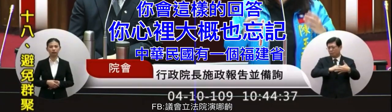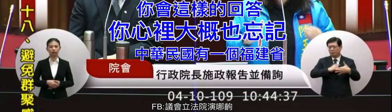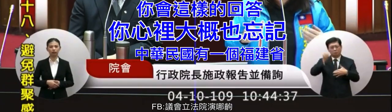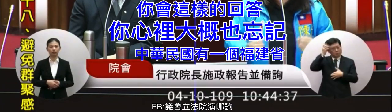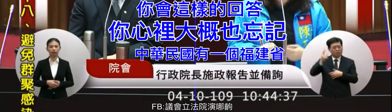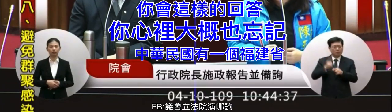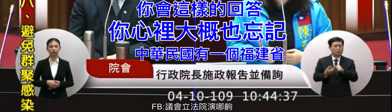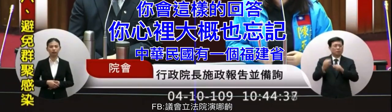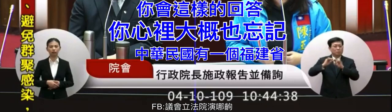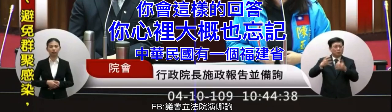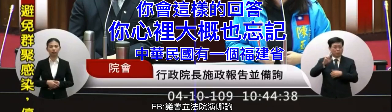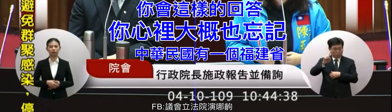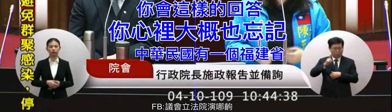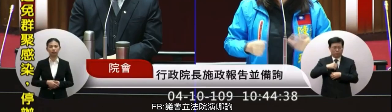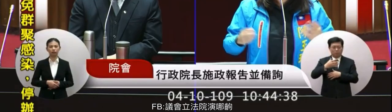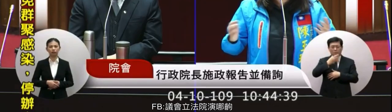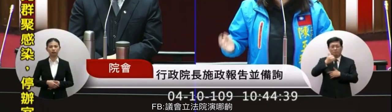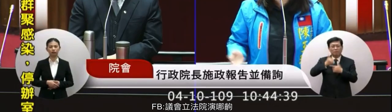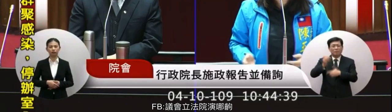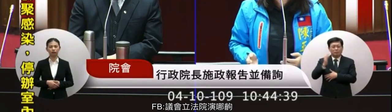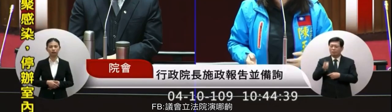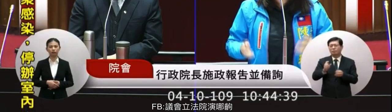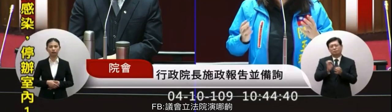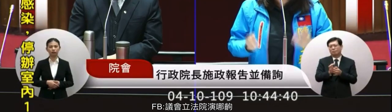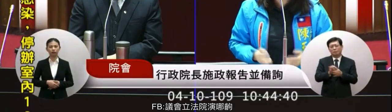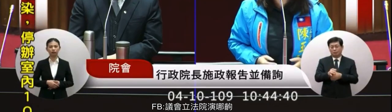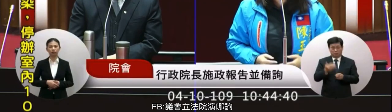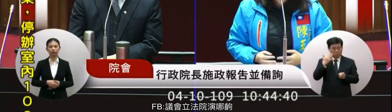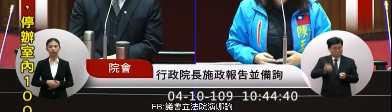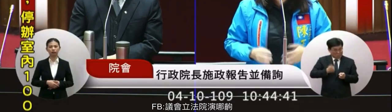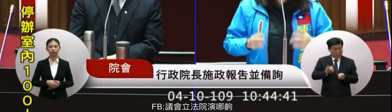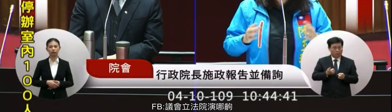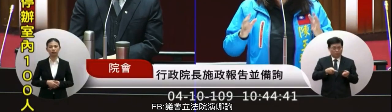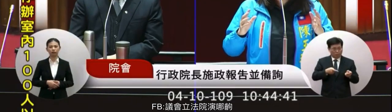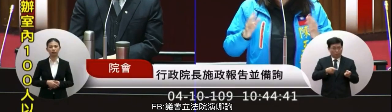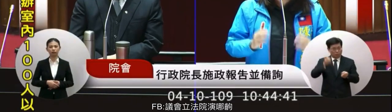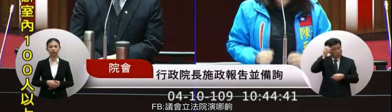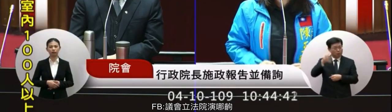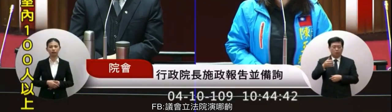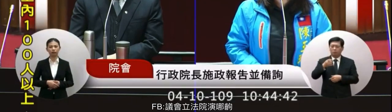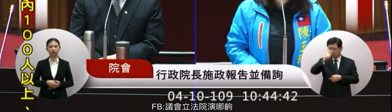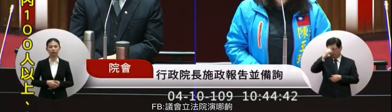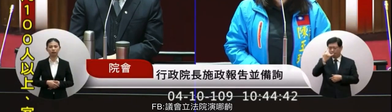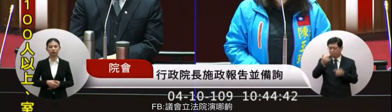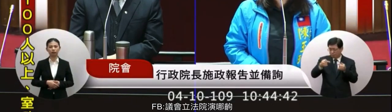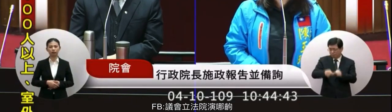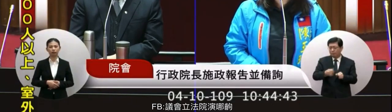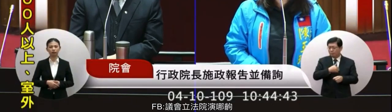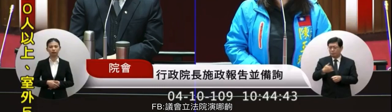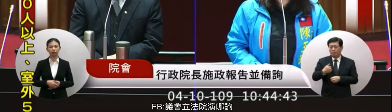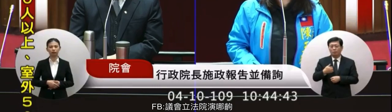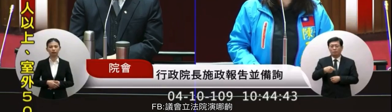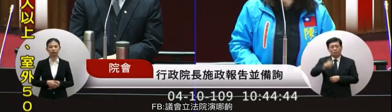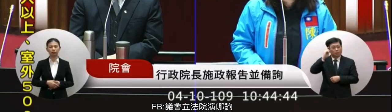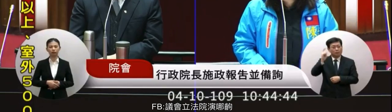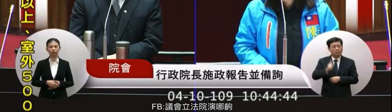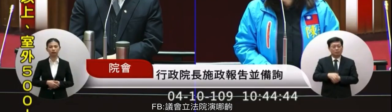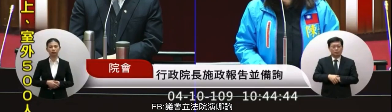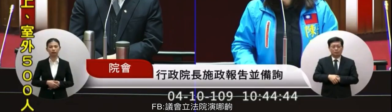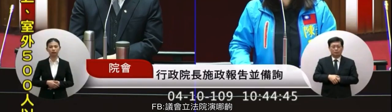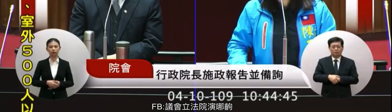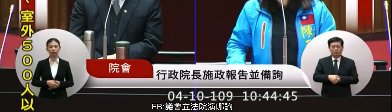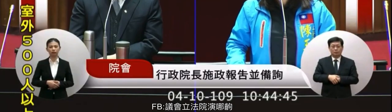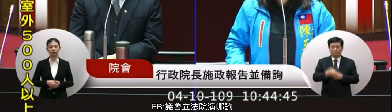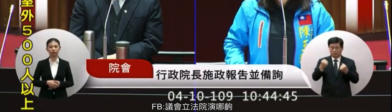忘记中华民国有一个福建省，那个没关系。如果真的是这样的话，我们希望有融合。所谓融合性就是说我们希